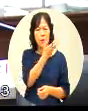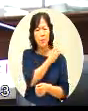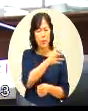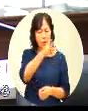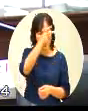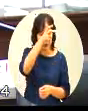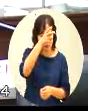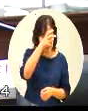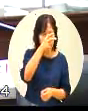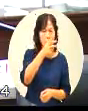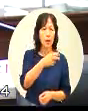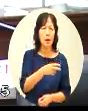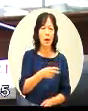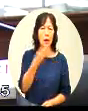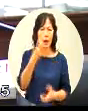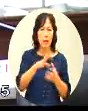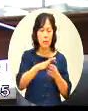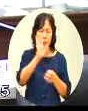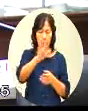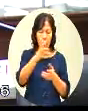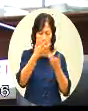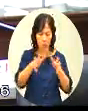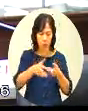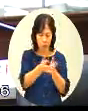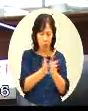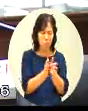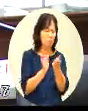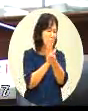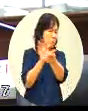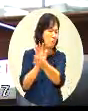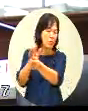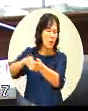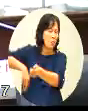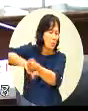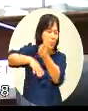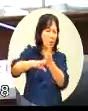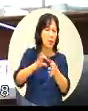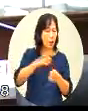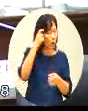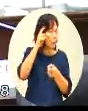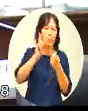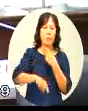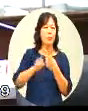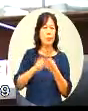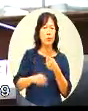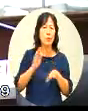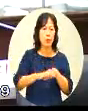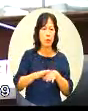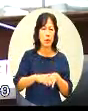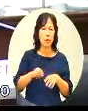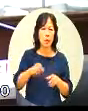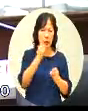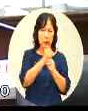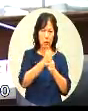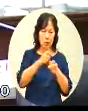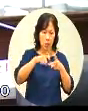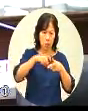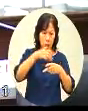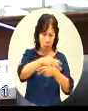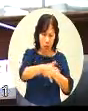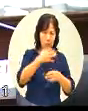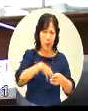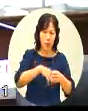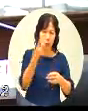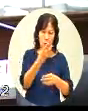也好，或者说我们很多单位这样的推诿，我就觉得不应该。那这个工程里面有两个问题，